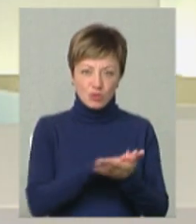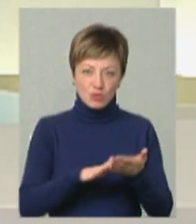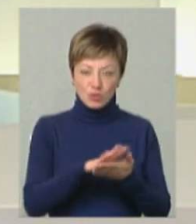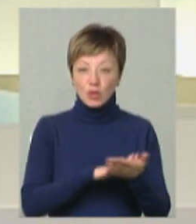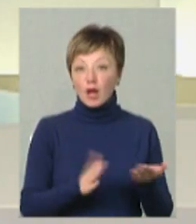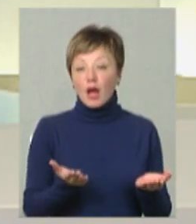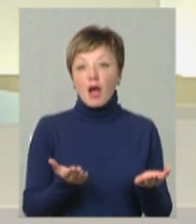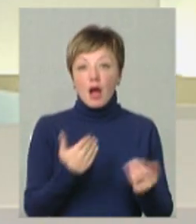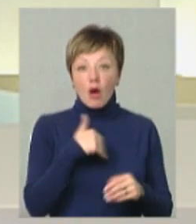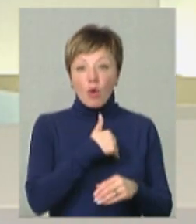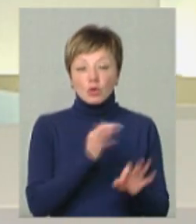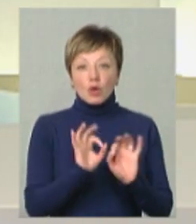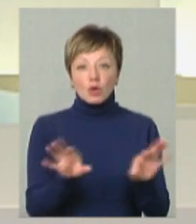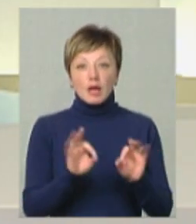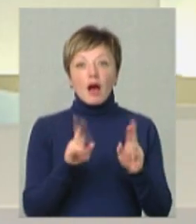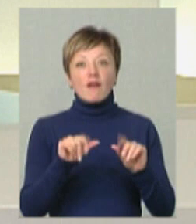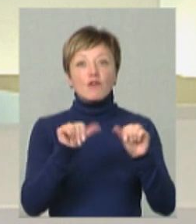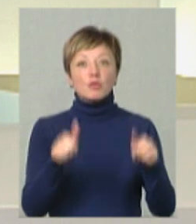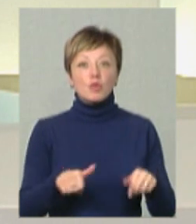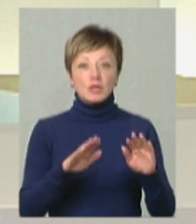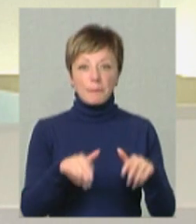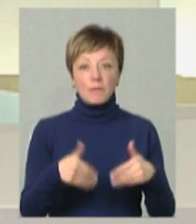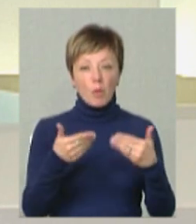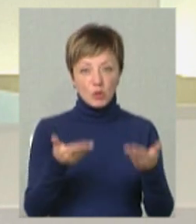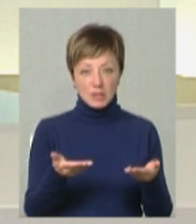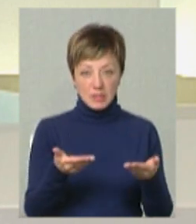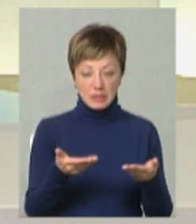розказати, як формуються пропозиції щодо